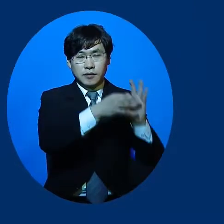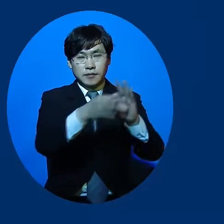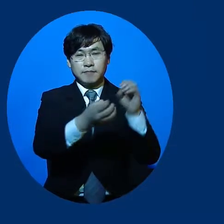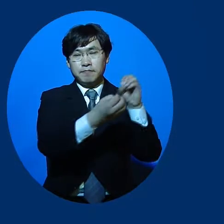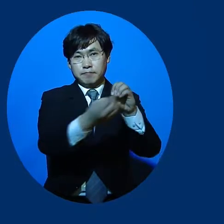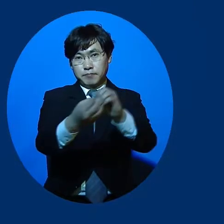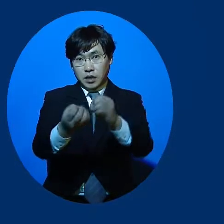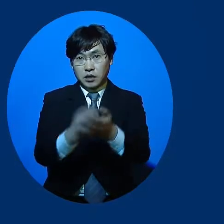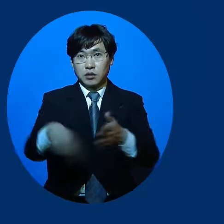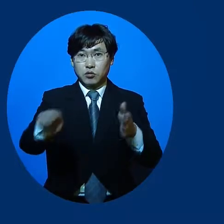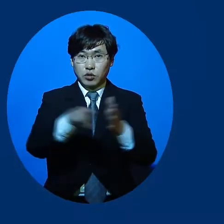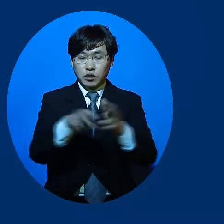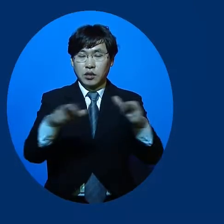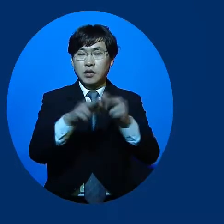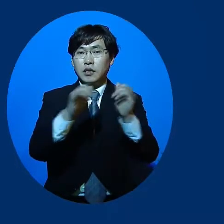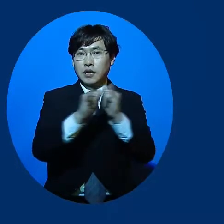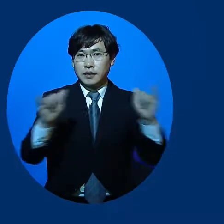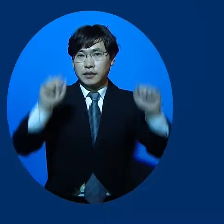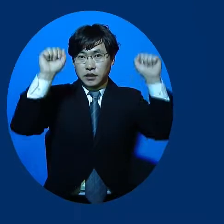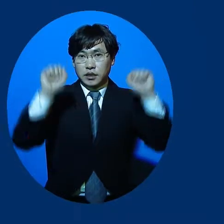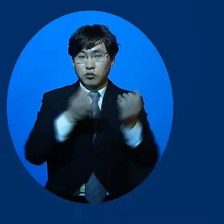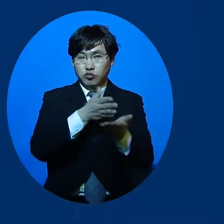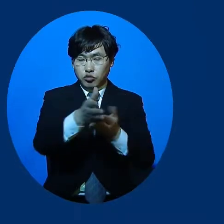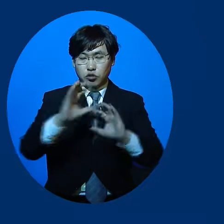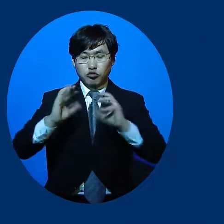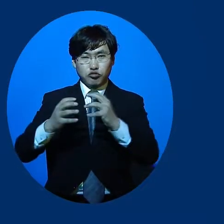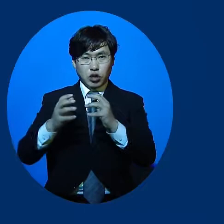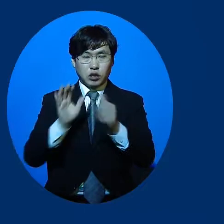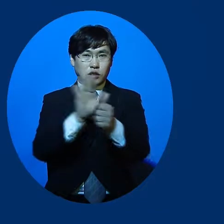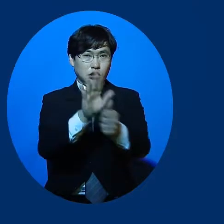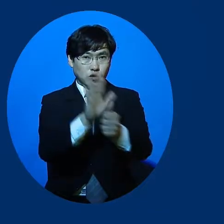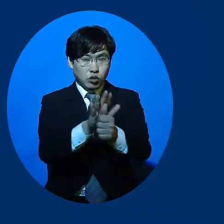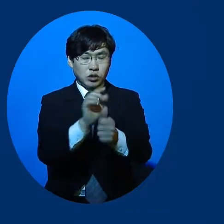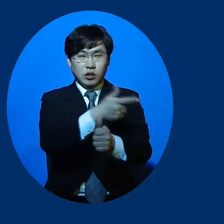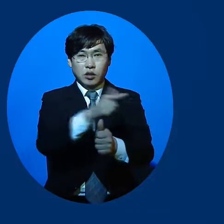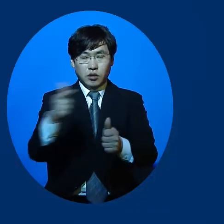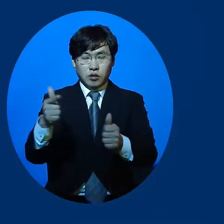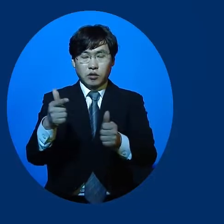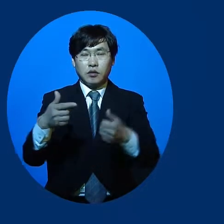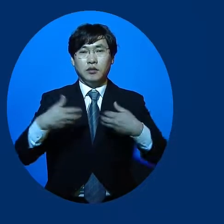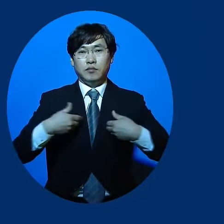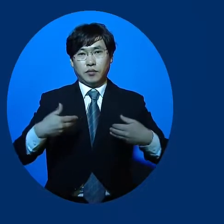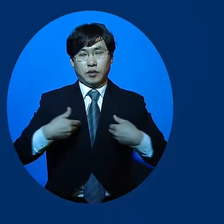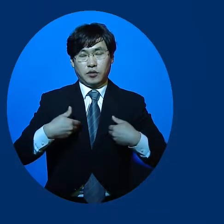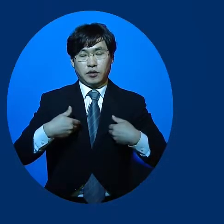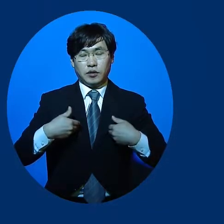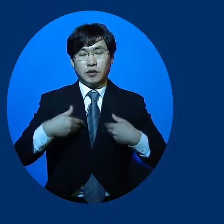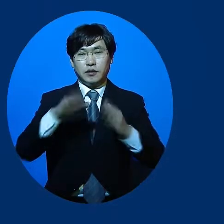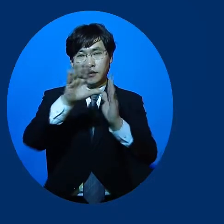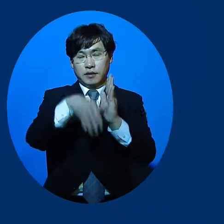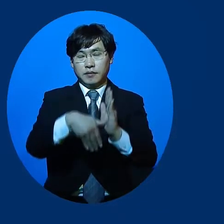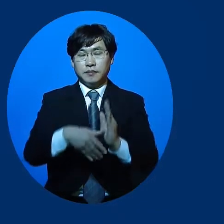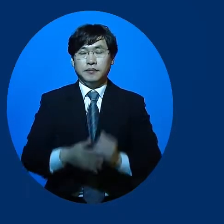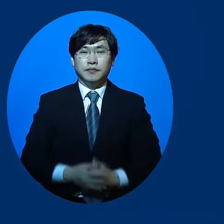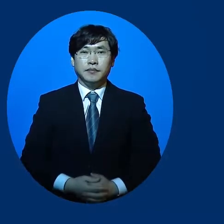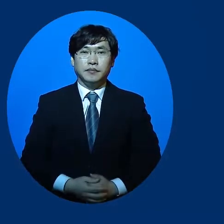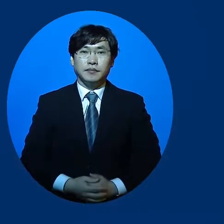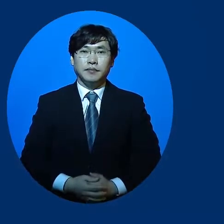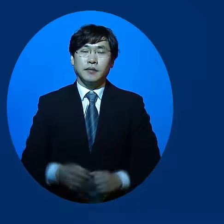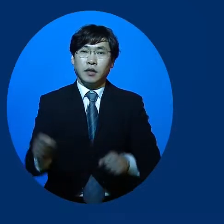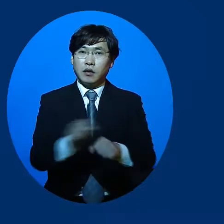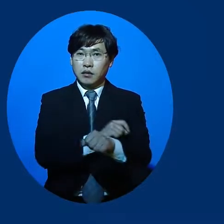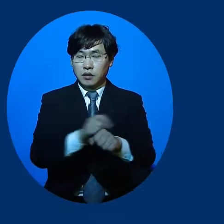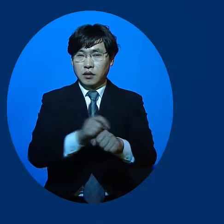위해서 장애인 체육 분야에 대한 국가적 차원에서 많은 노력과 지원이 필요하다고 생각됩니다. 특히